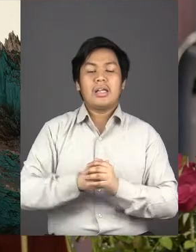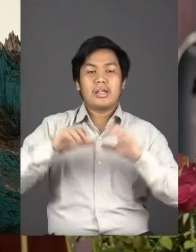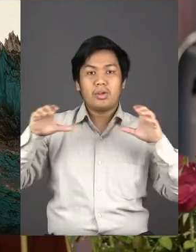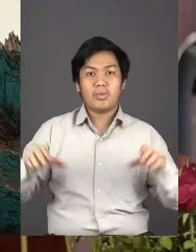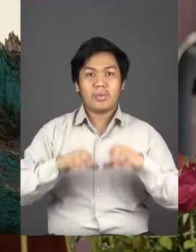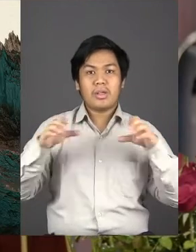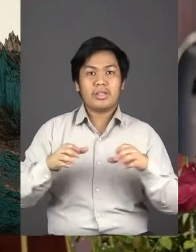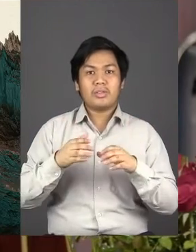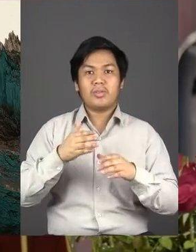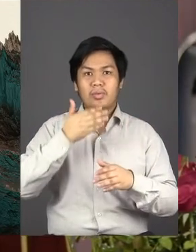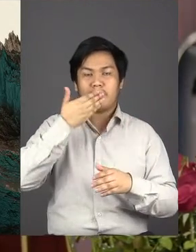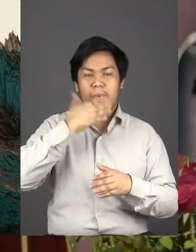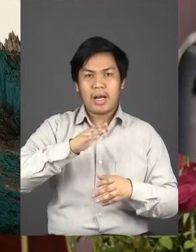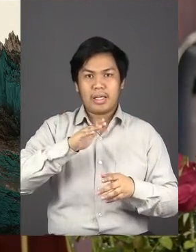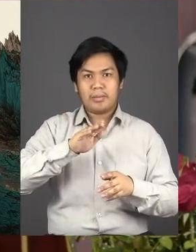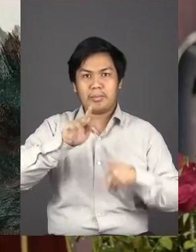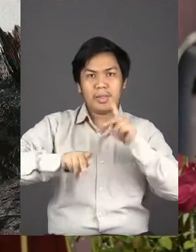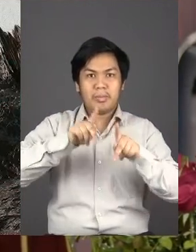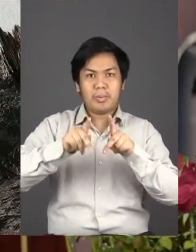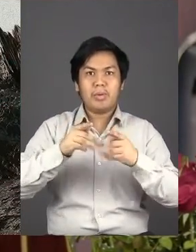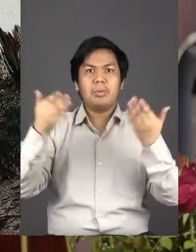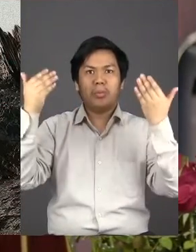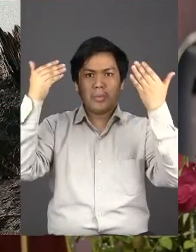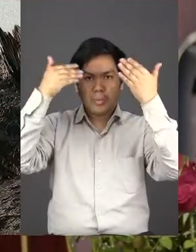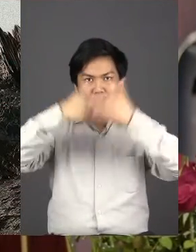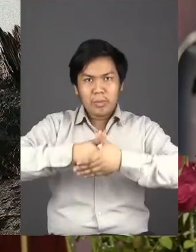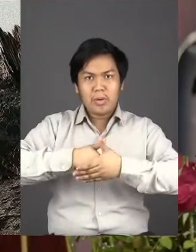ng kadiliman ay unfruitful.